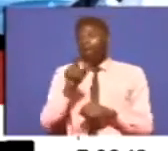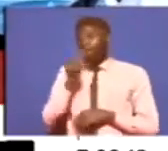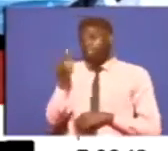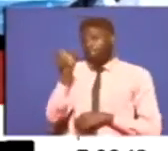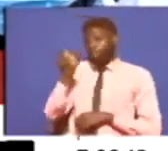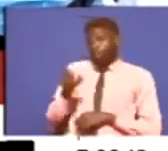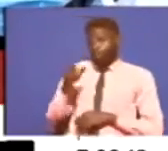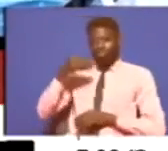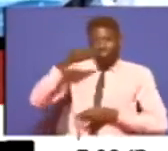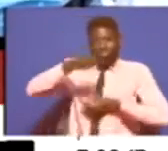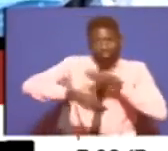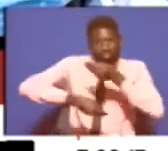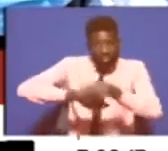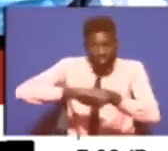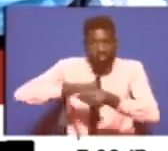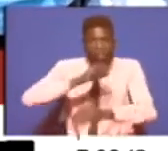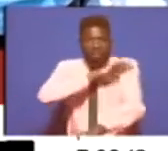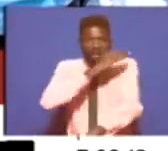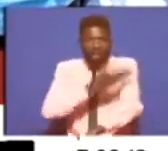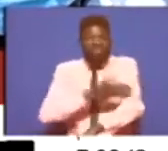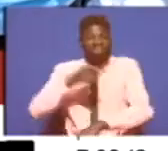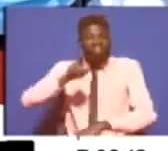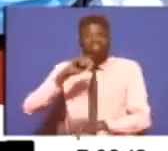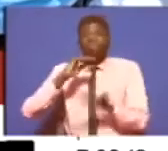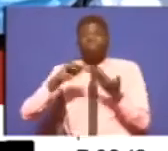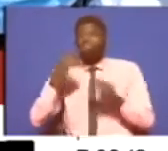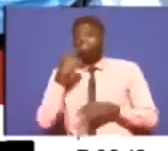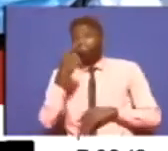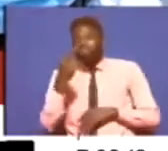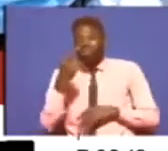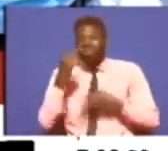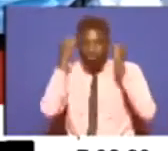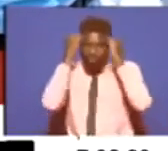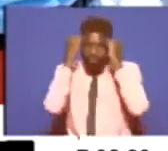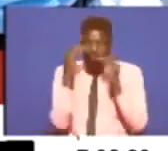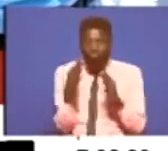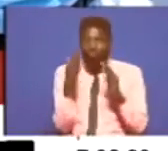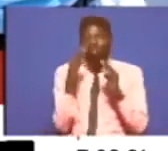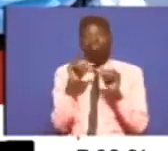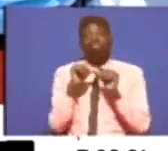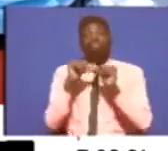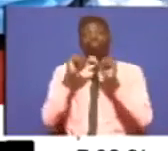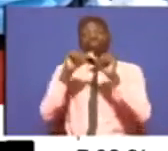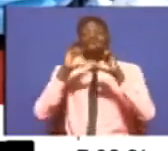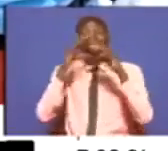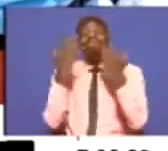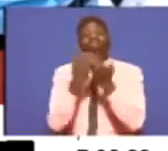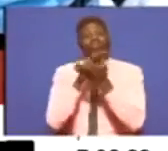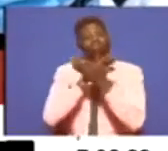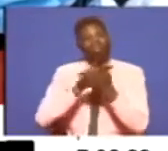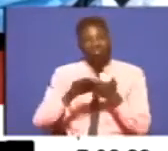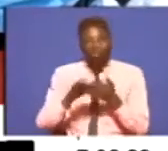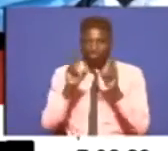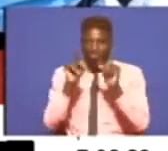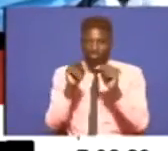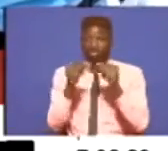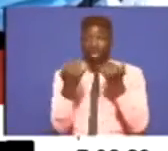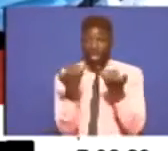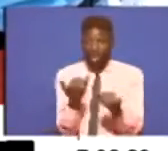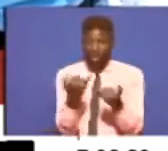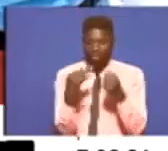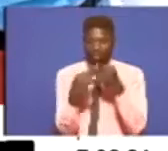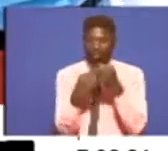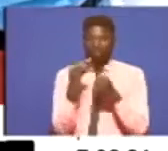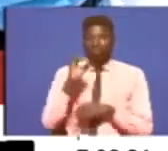these children to go. As we speak now, I think 80% of the classrooms are